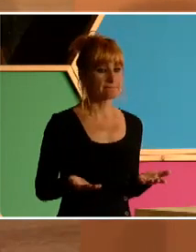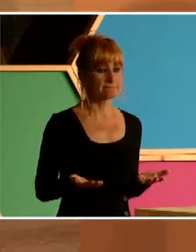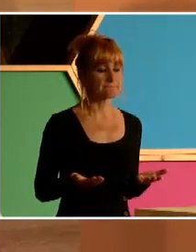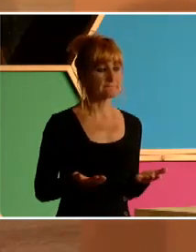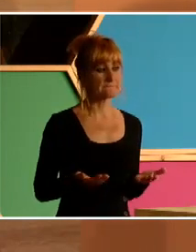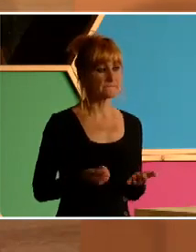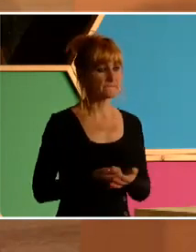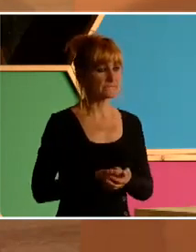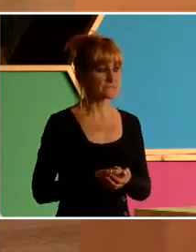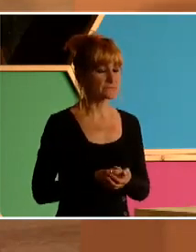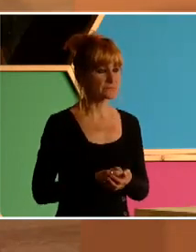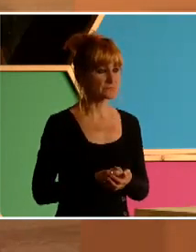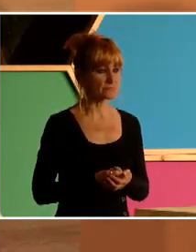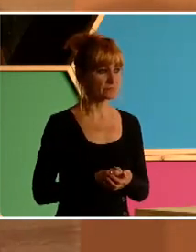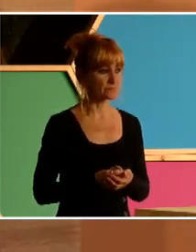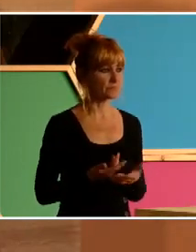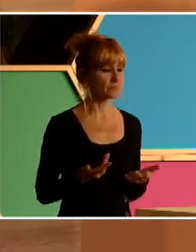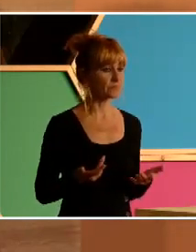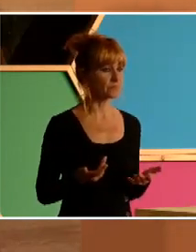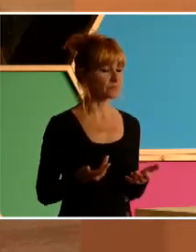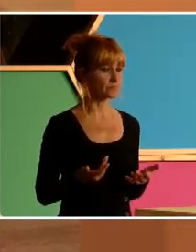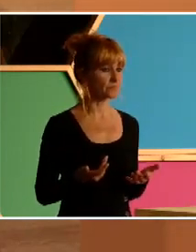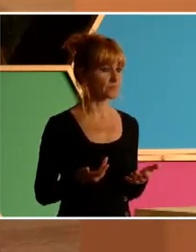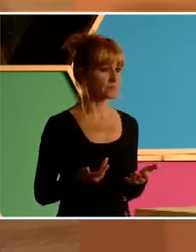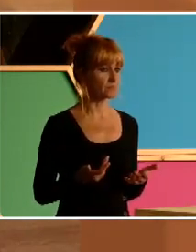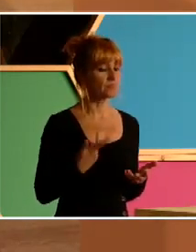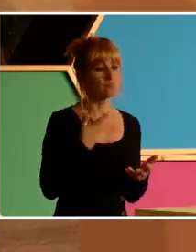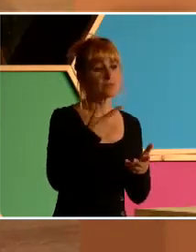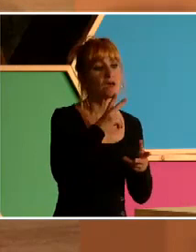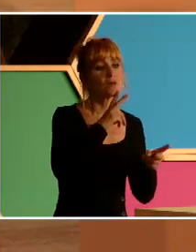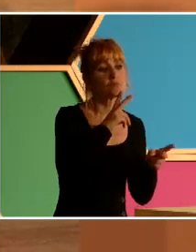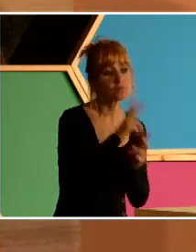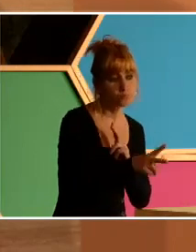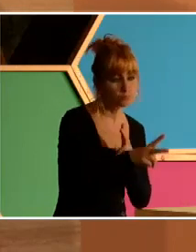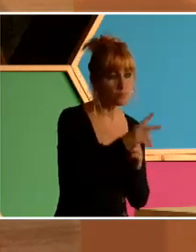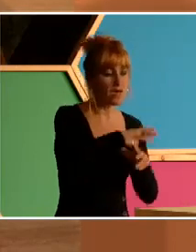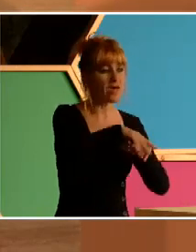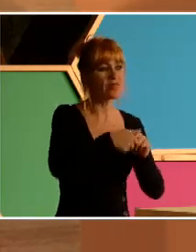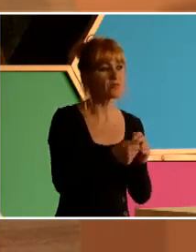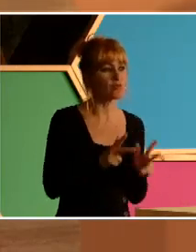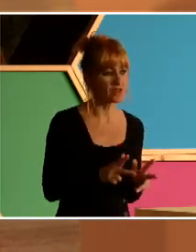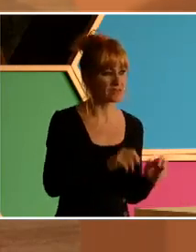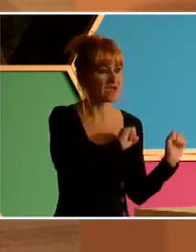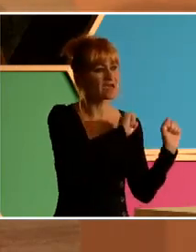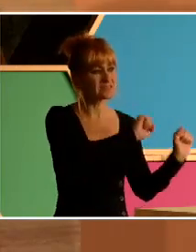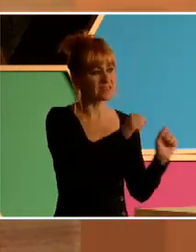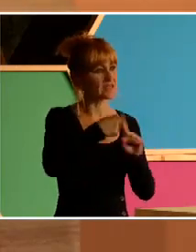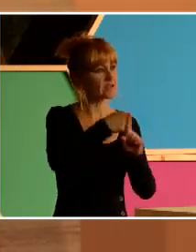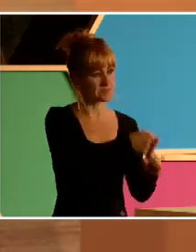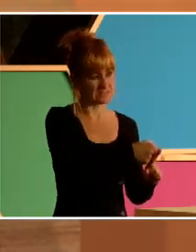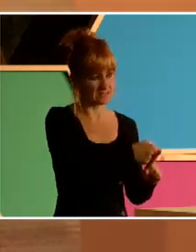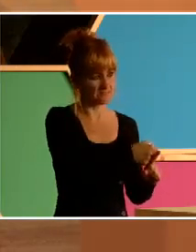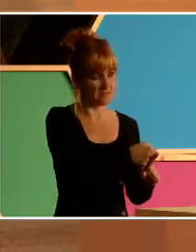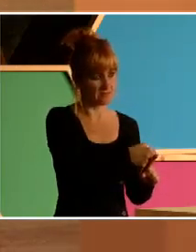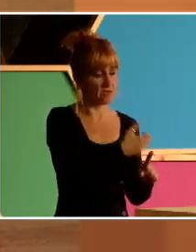deia, cap lliçó de resposta democràtica i antirepressiva, perquè precisament algunes, com el Jaume, com jo,